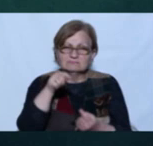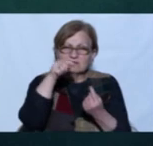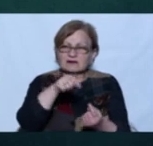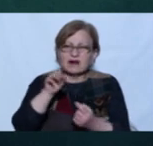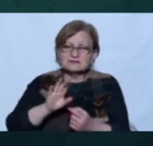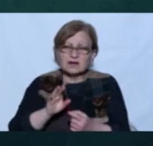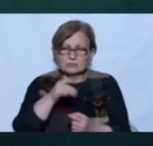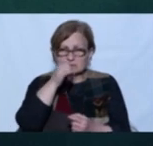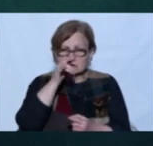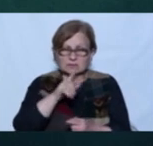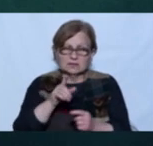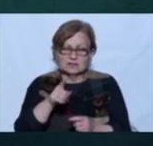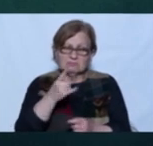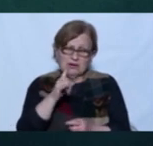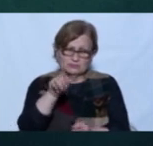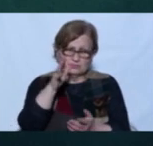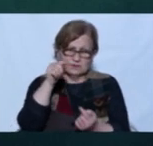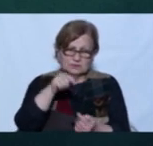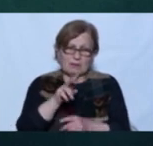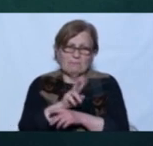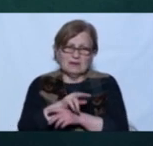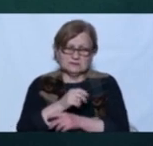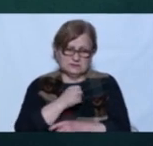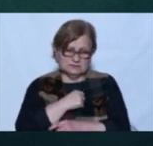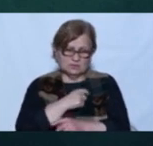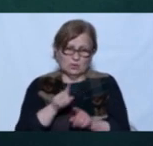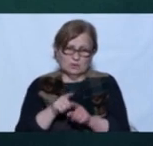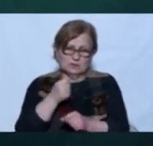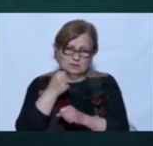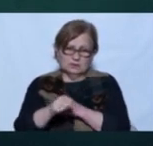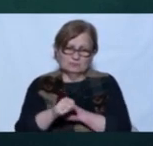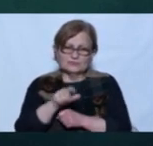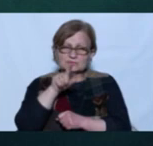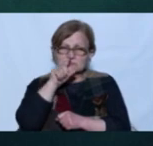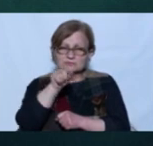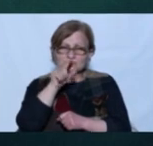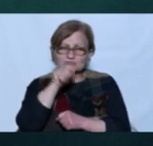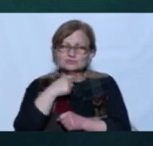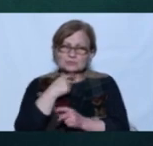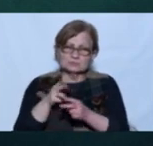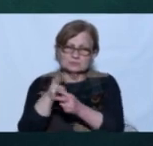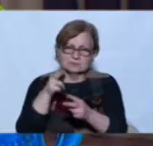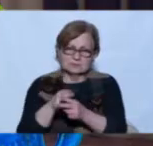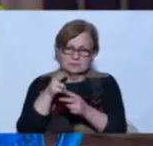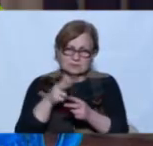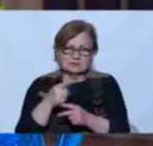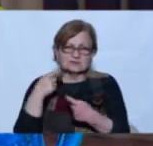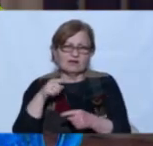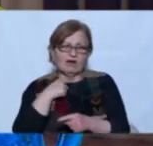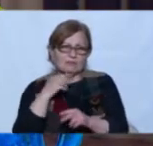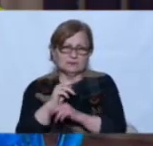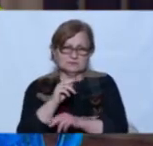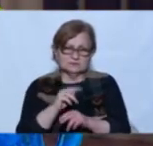ბავშვი ეგვანება საცოდაო მერცხალს, რომელსაც ძალდატანებით მერცხლის ჭიკჩიკს უკრძალავენ და შოშიას ტვენას ასწავლიან. აი